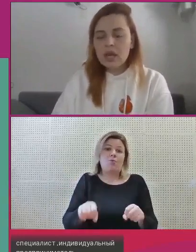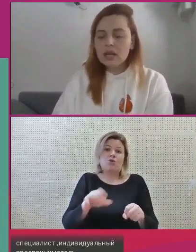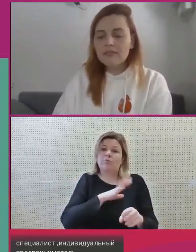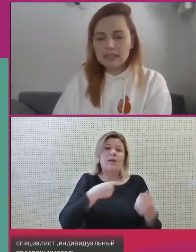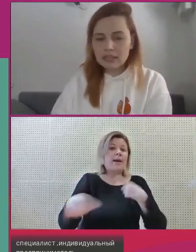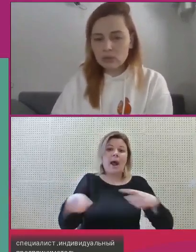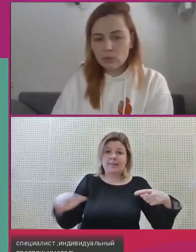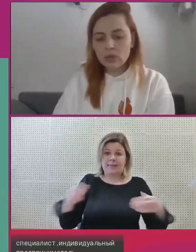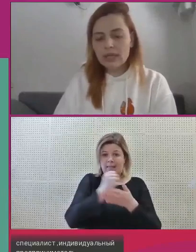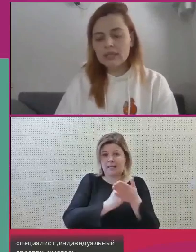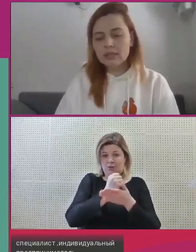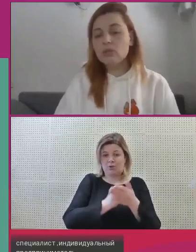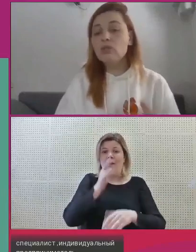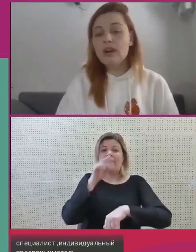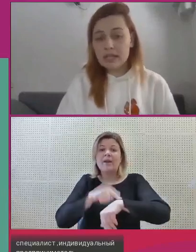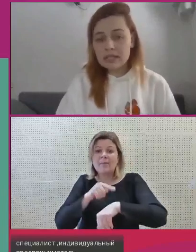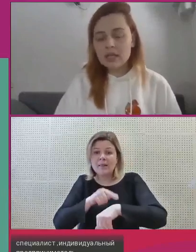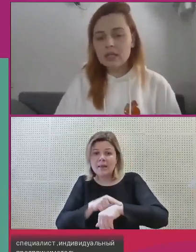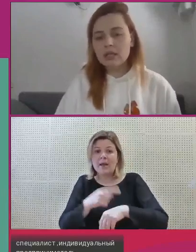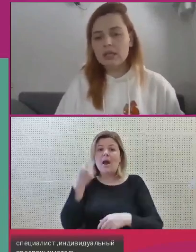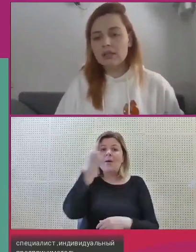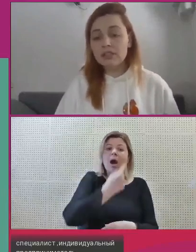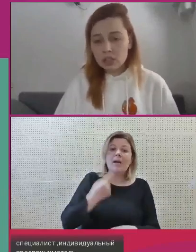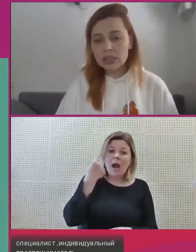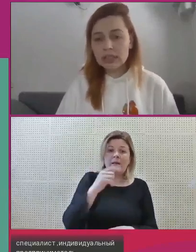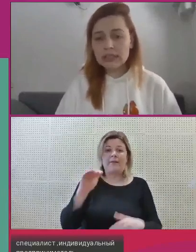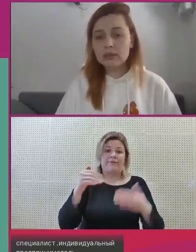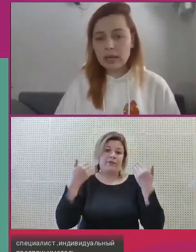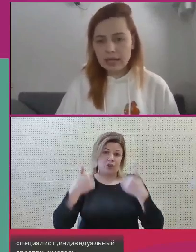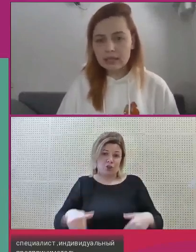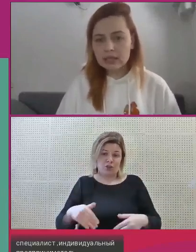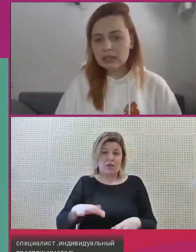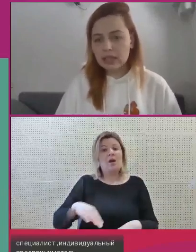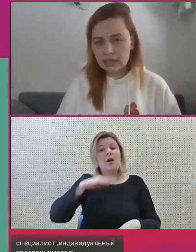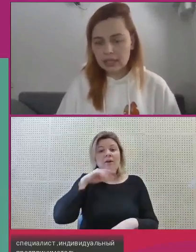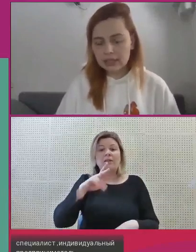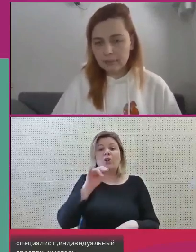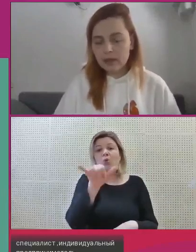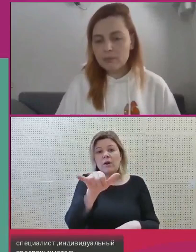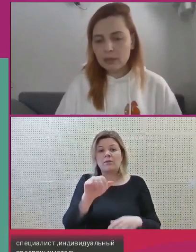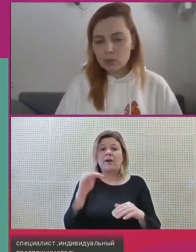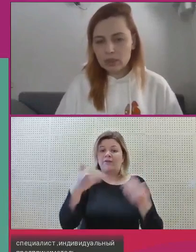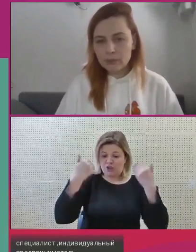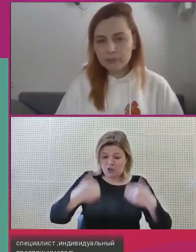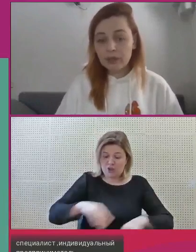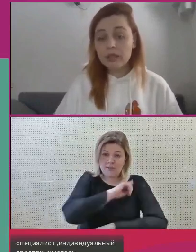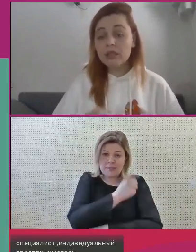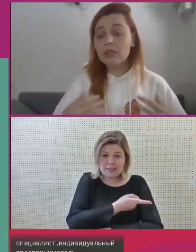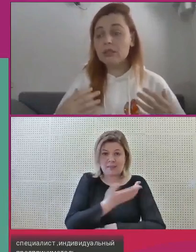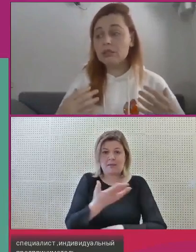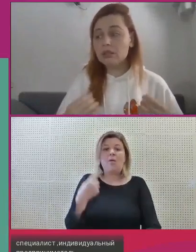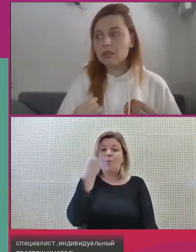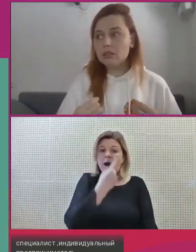физические. Хватит ли у этих, у вас физических сил, моральных сил и так далее. Потому что